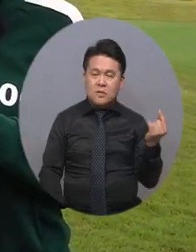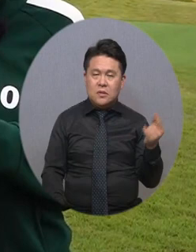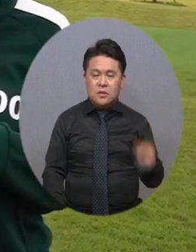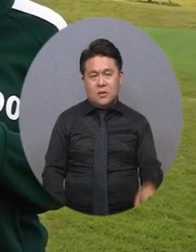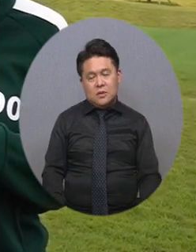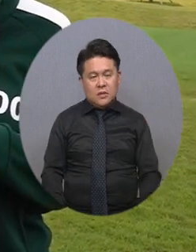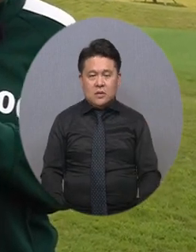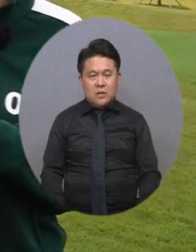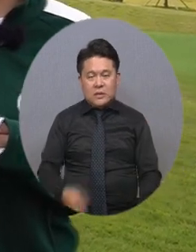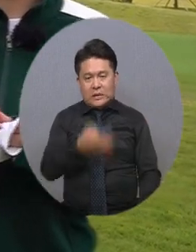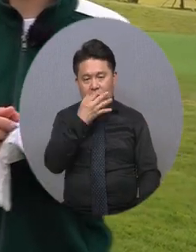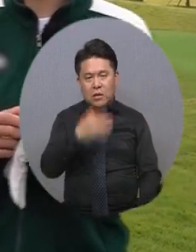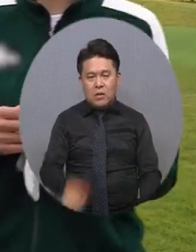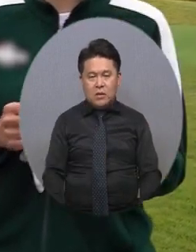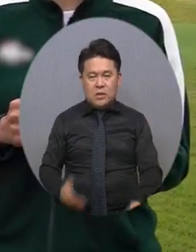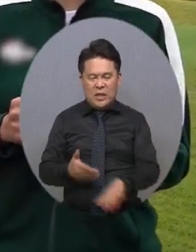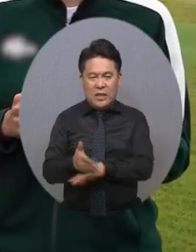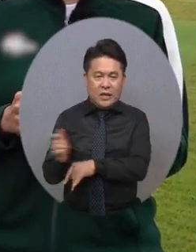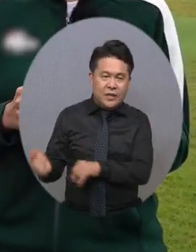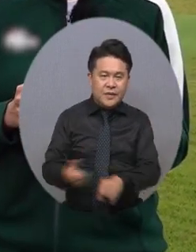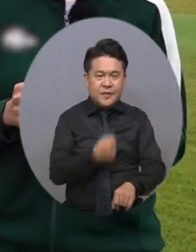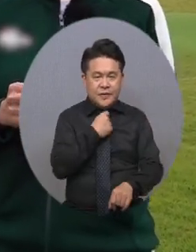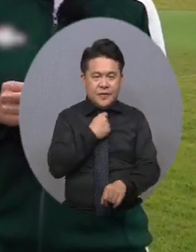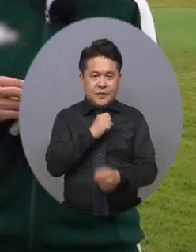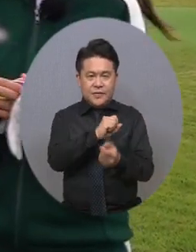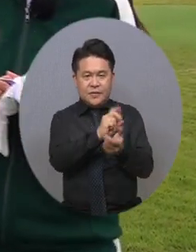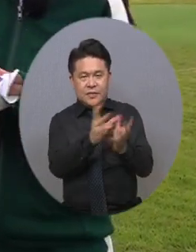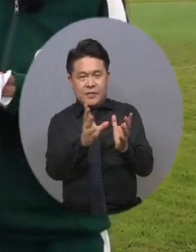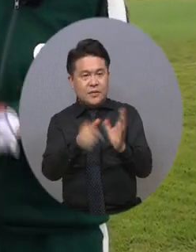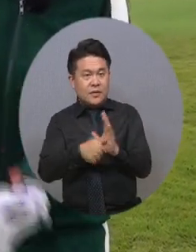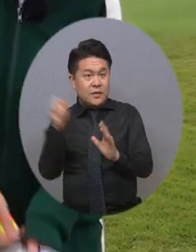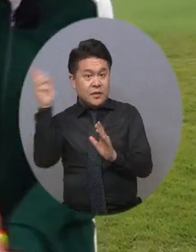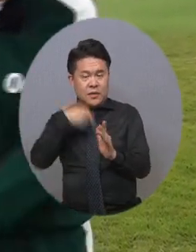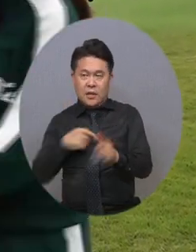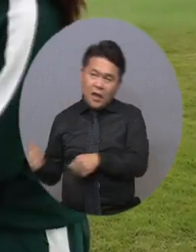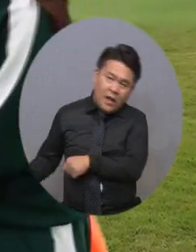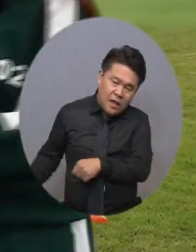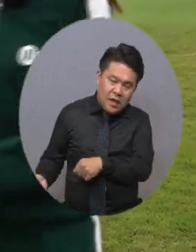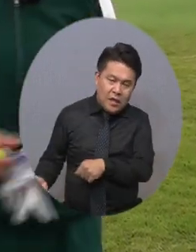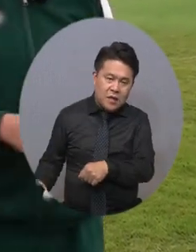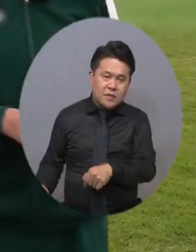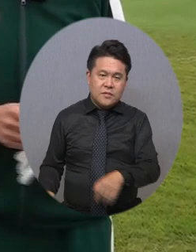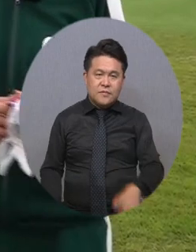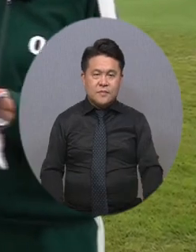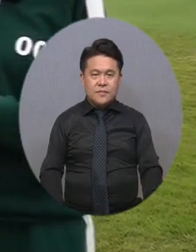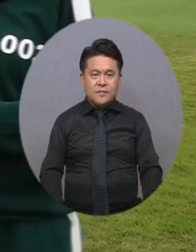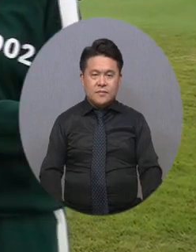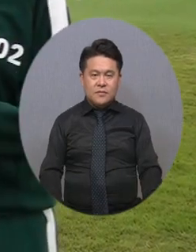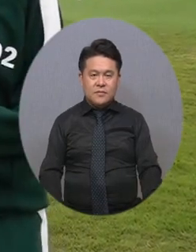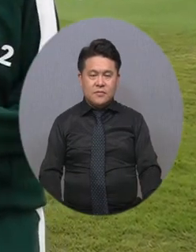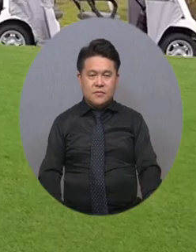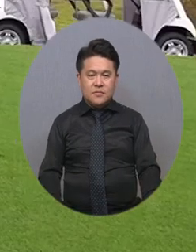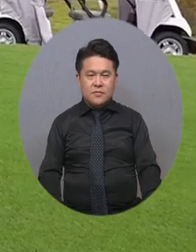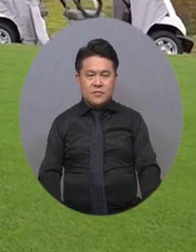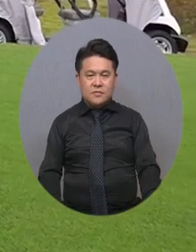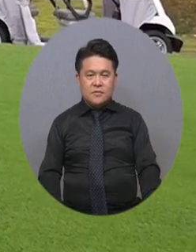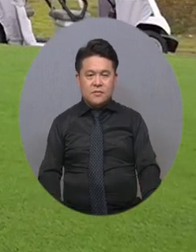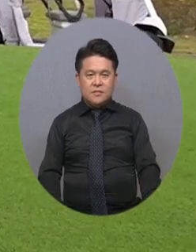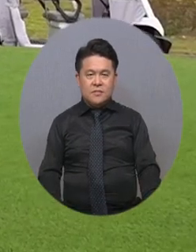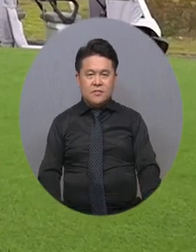수가 없어. 아무리 천천히 하려고 해도 무궁화 하는 순간 뭔가 이게 달라요. 빨라져.